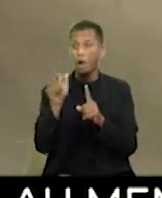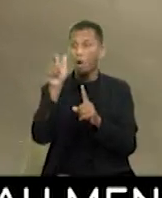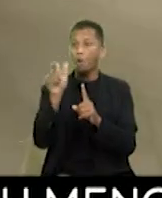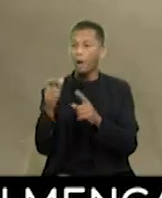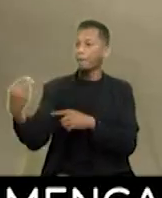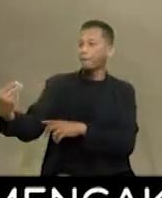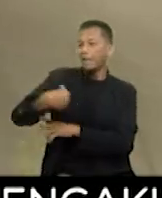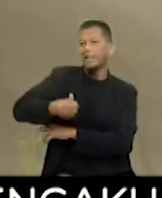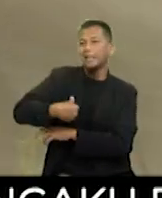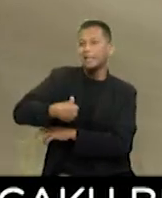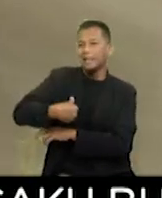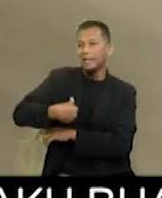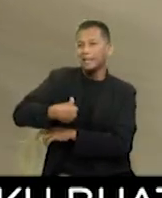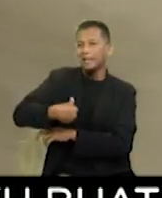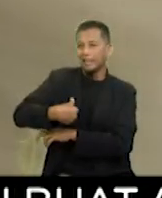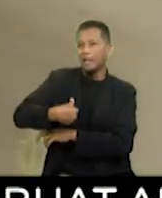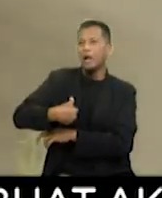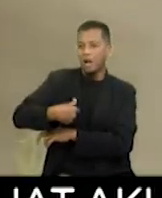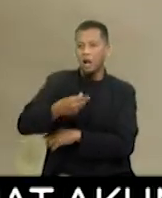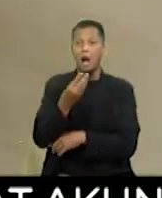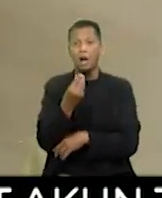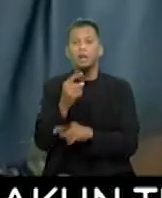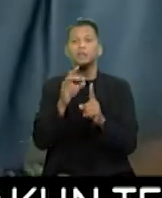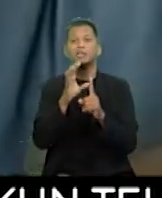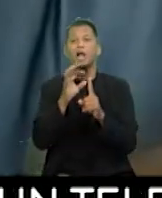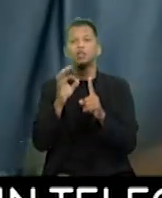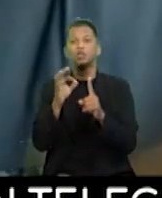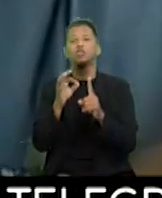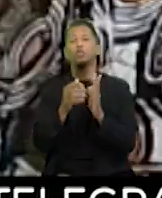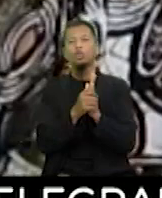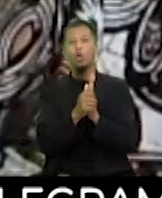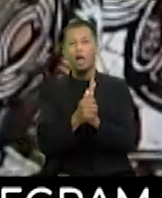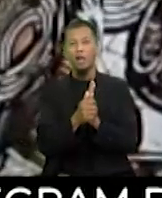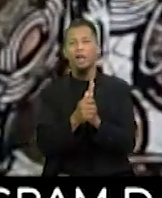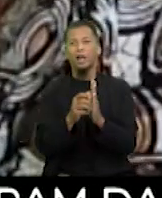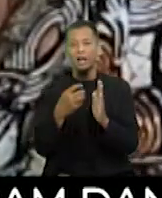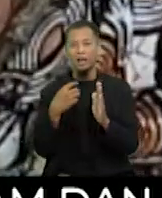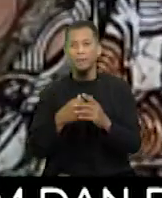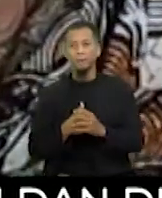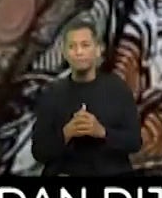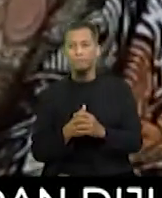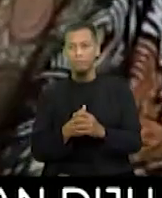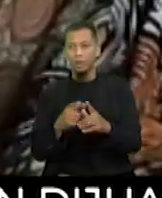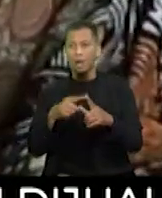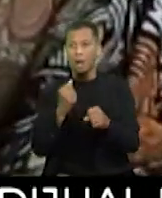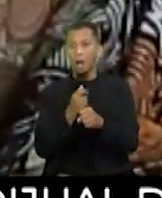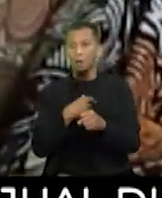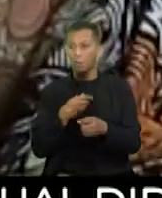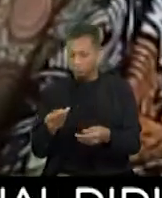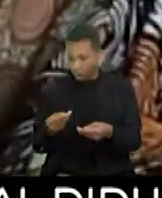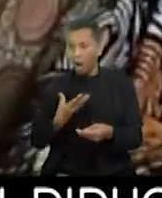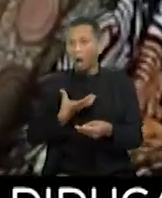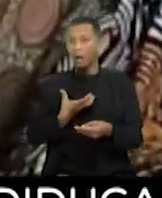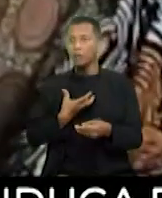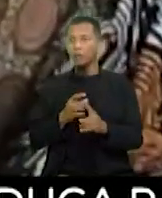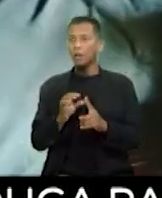dengan nilai $100. Agung mengaku sangat terkejut saat ditangkap. Pasalnya, apa yang ia lakukan hanya berawal dari